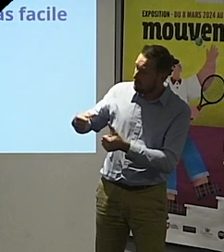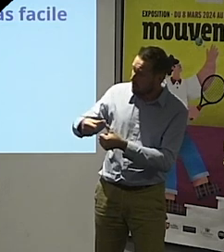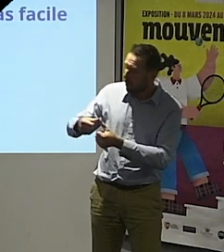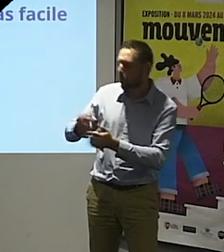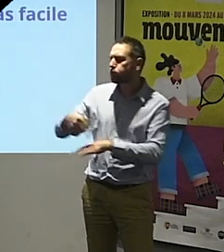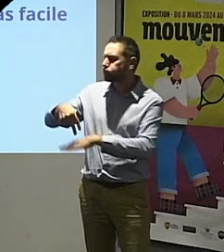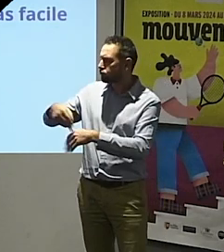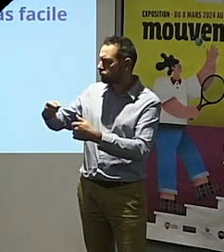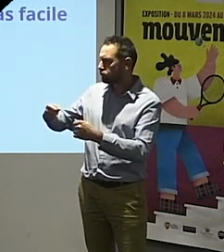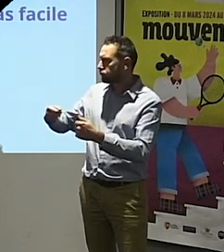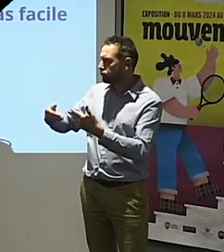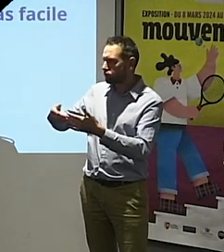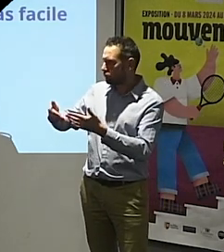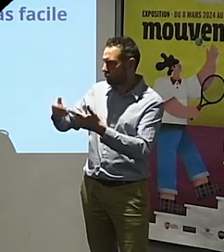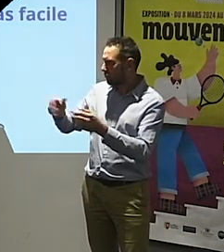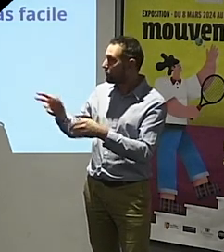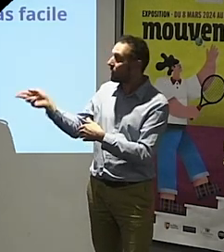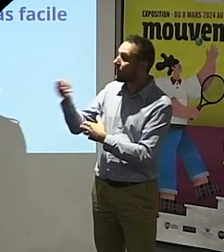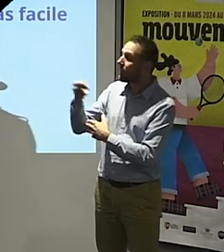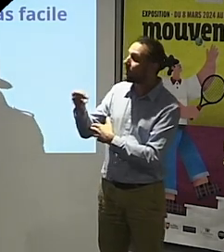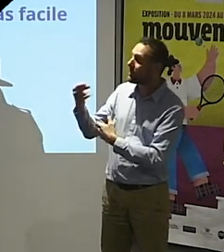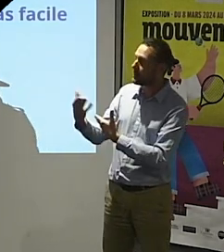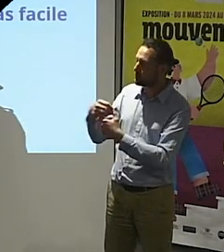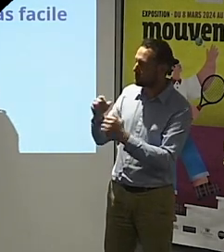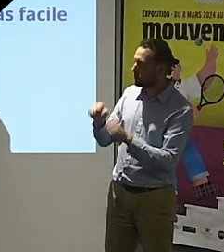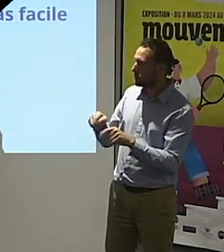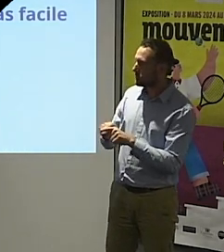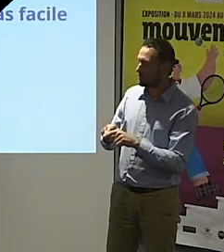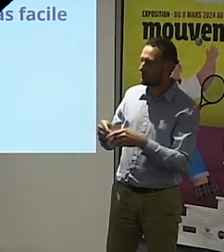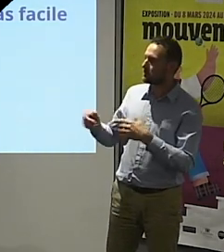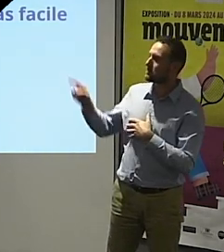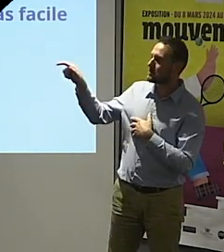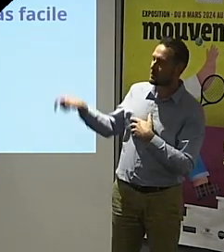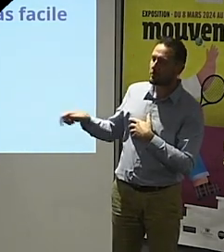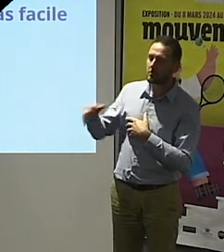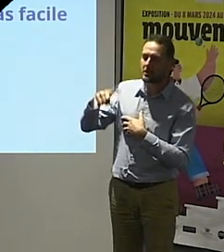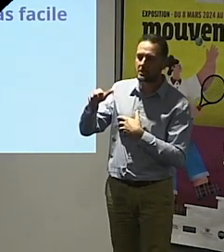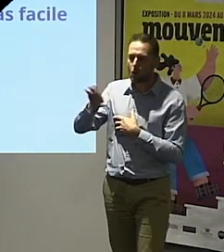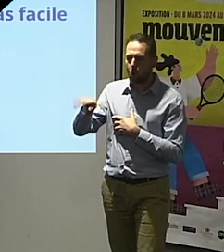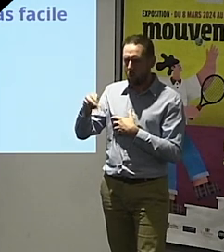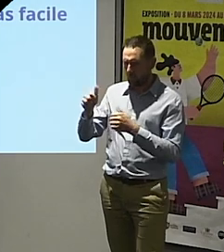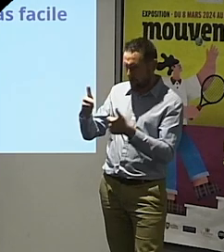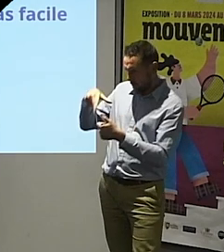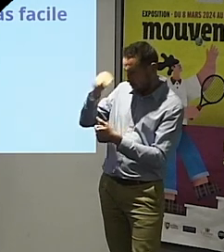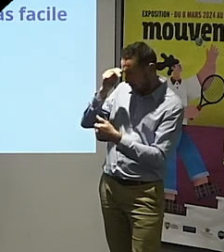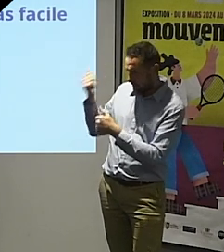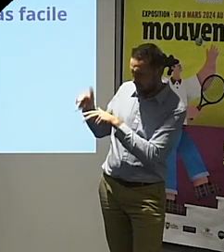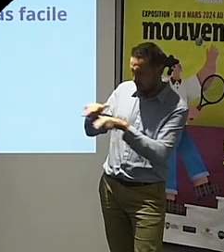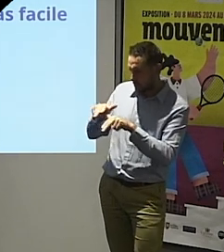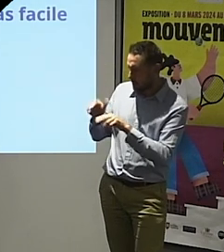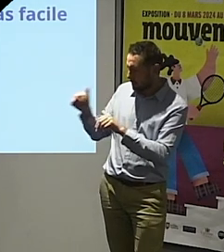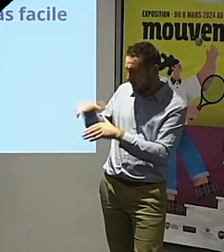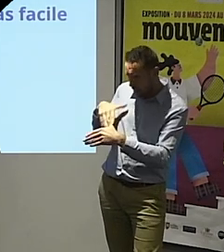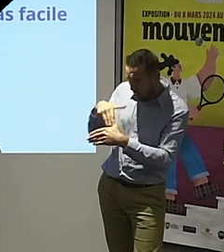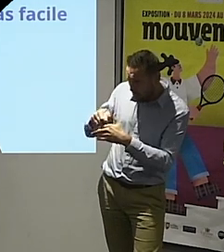asseoir. Nathalie aussi, qui nous a rejoint. Parfait. Du coup, Jérôme, si j'ai bien compris, tu as participé à